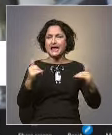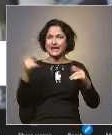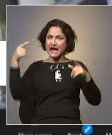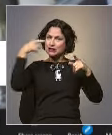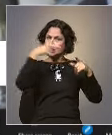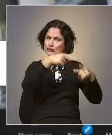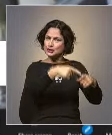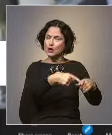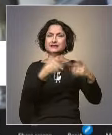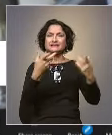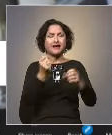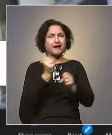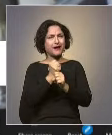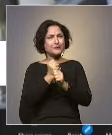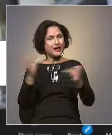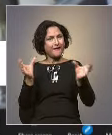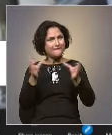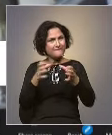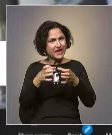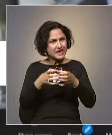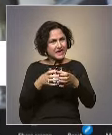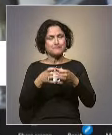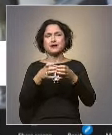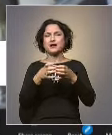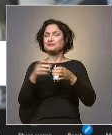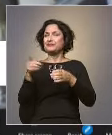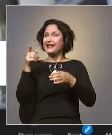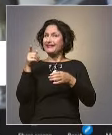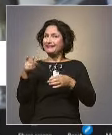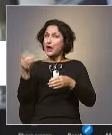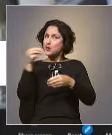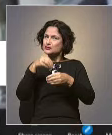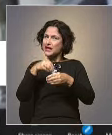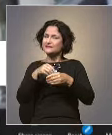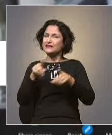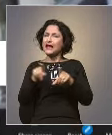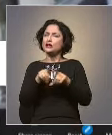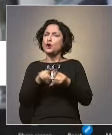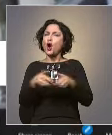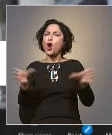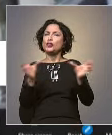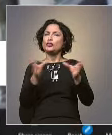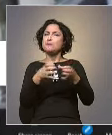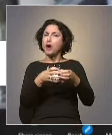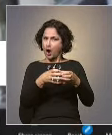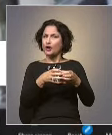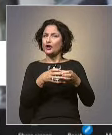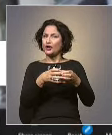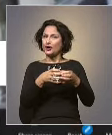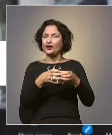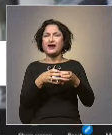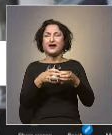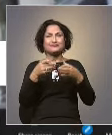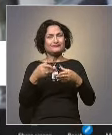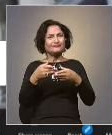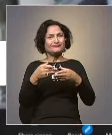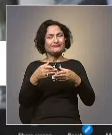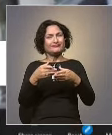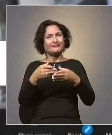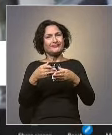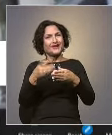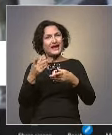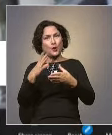към работа в екип. Те не са там като индивидуални участници, те са отбор. От една страна български отбор, от друга